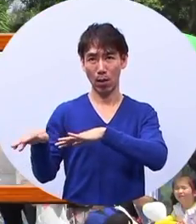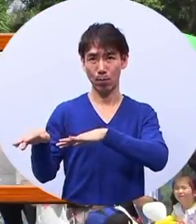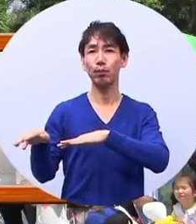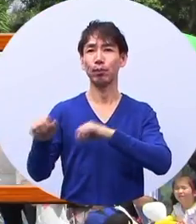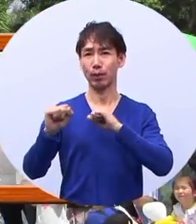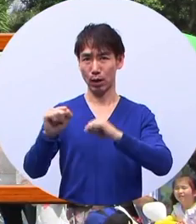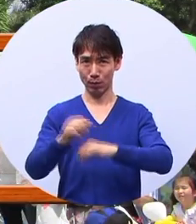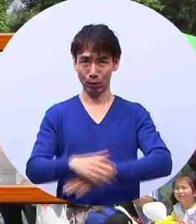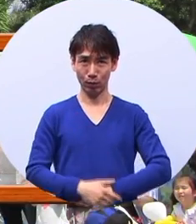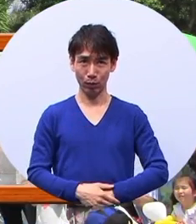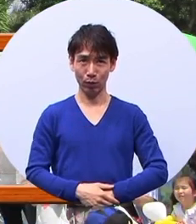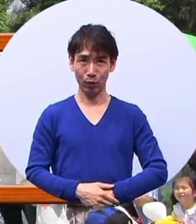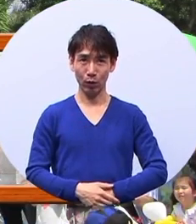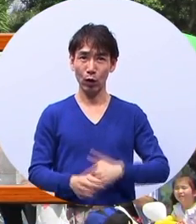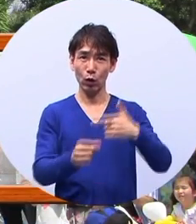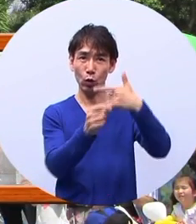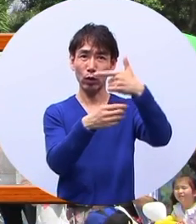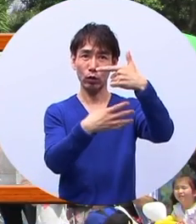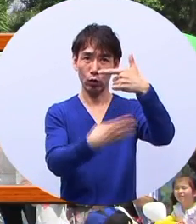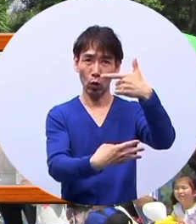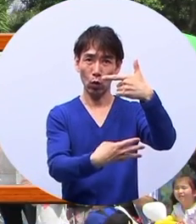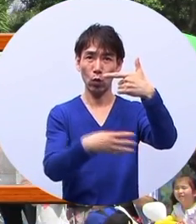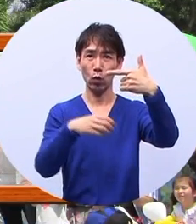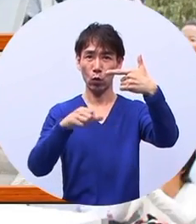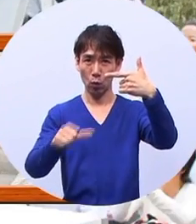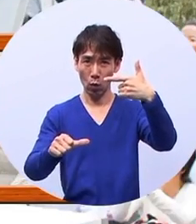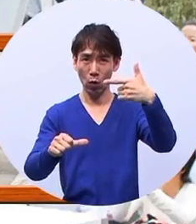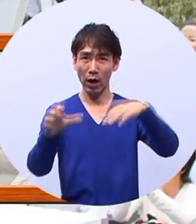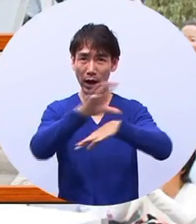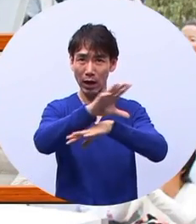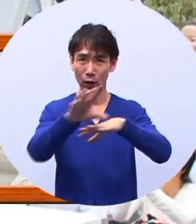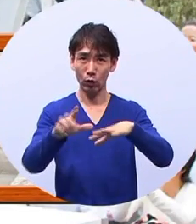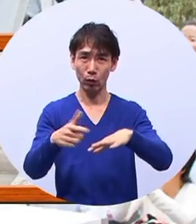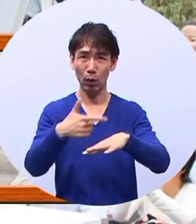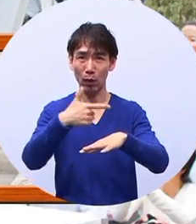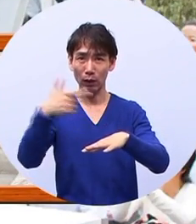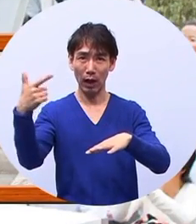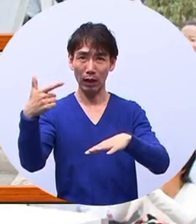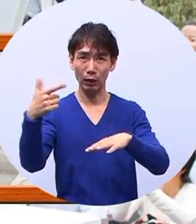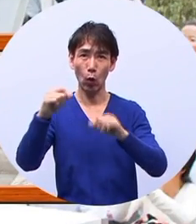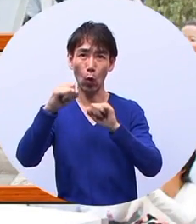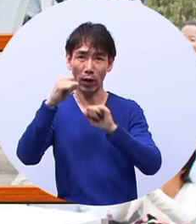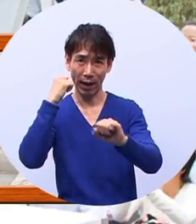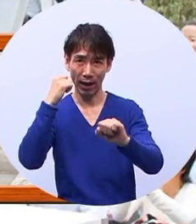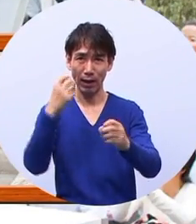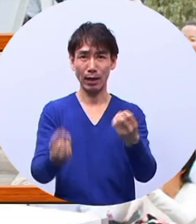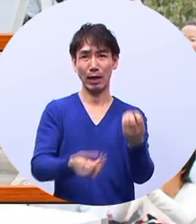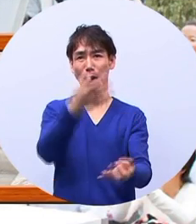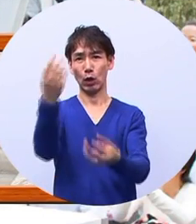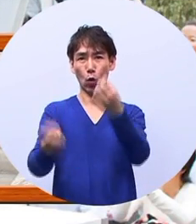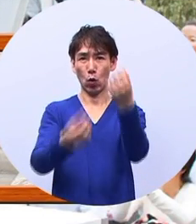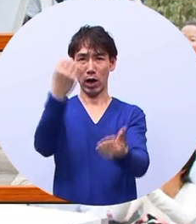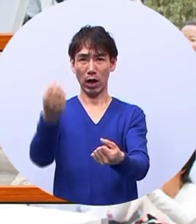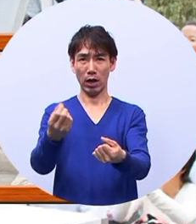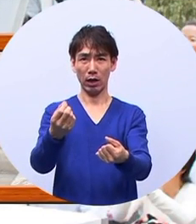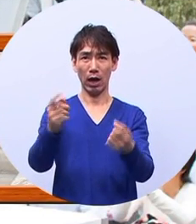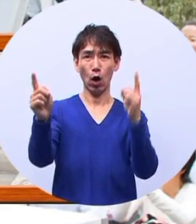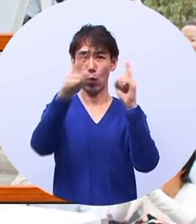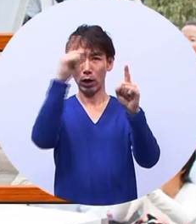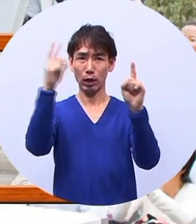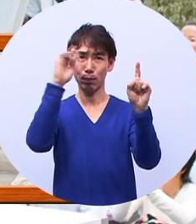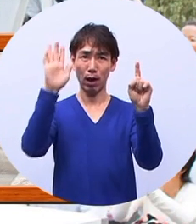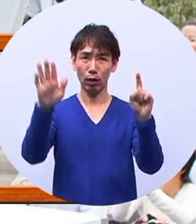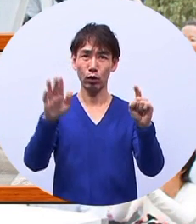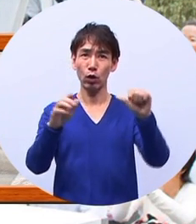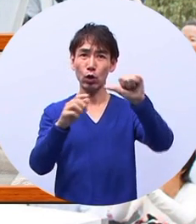月の4日、5日は、江ノ島大道芸フェスティバルコンテストも今年はございますので、4日の日だけですけれども、お出か